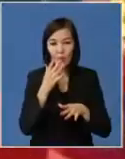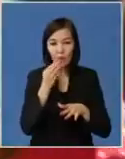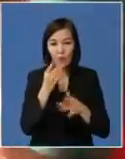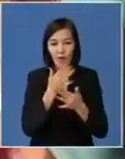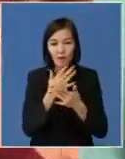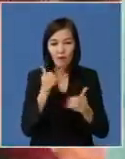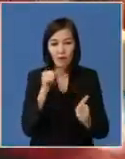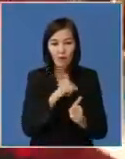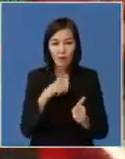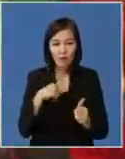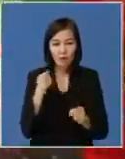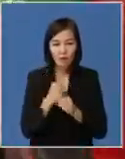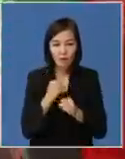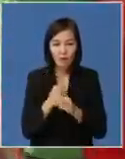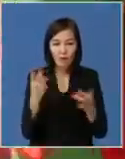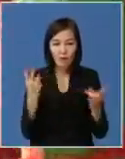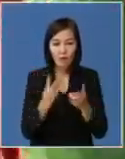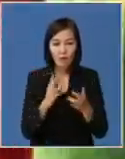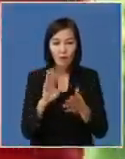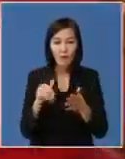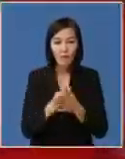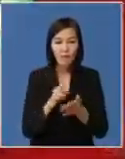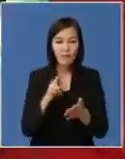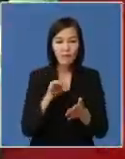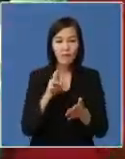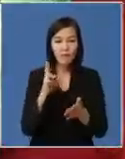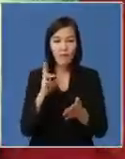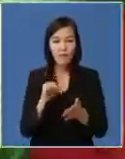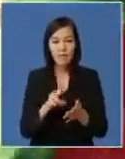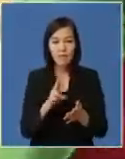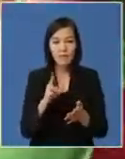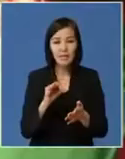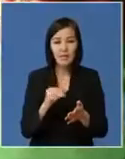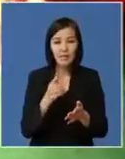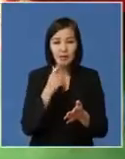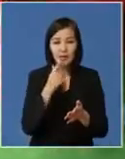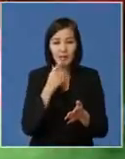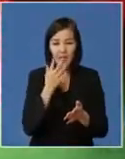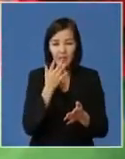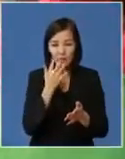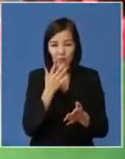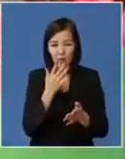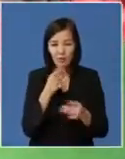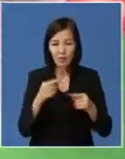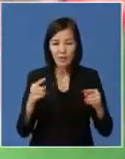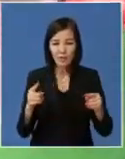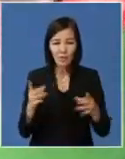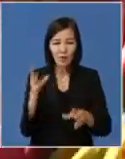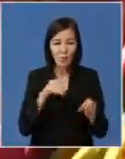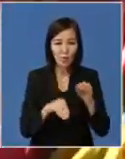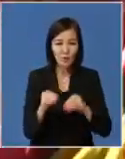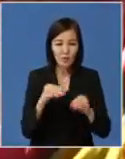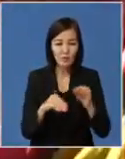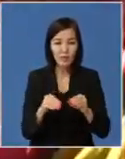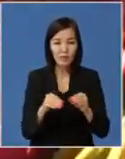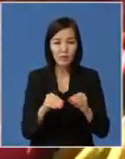жасау тиіс. Кимчхиге қажет басты көкөніс пекиндік қырыққабат, оған қызыл бұрыш, сарымсақ, зімбір мен басқа да қоспалар қосып